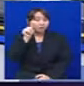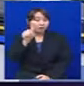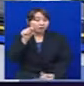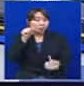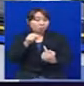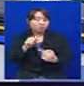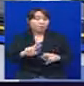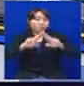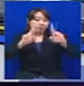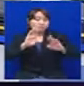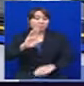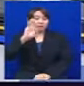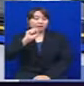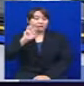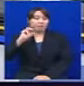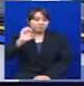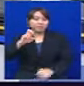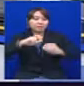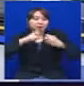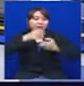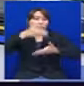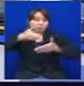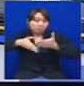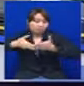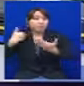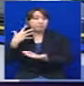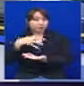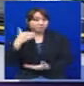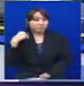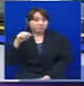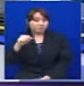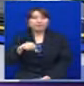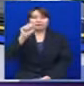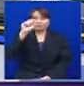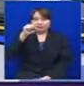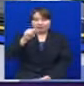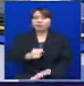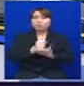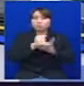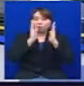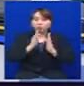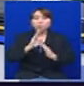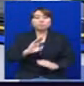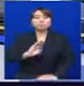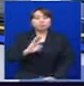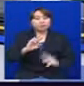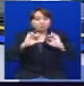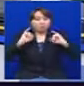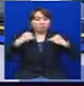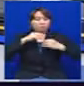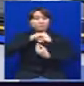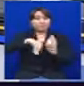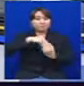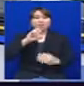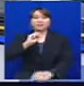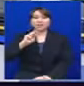ำหรับผู้ประกอบการ SME ที่ประสบปัญหาในเรื่องของการทำธุรกิจมาฝากกันด้วย ใช่ค่ะก็เป็นมาตรการช่วยเหลือผู้ประกอบการ SME ที่มีปัญหาน